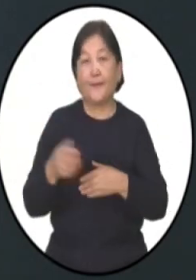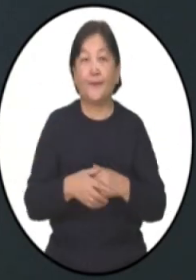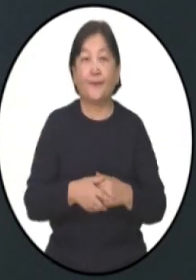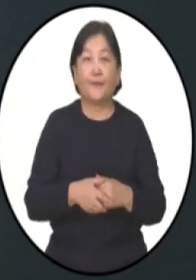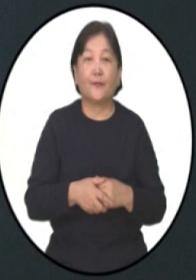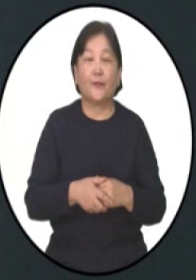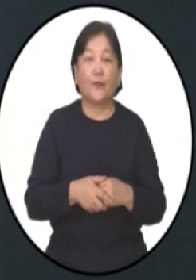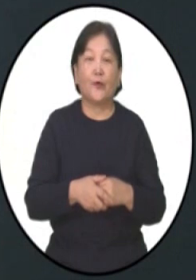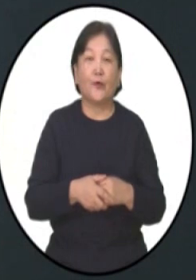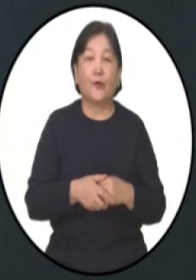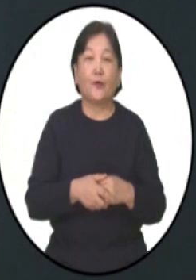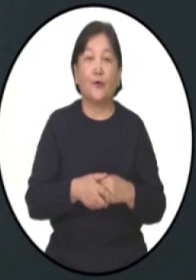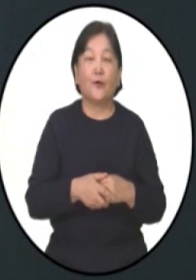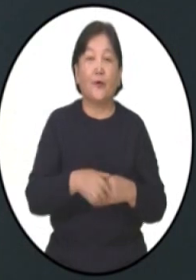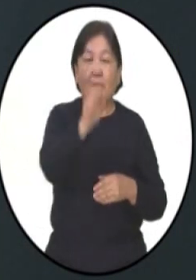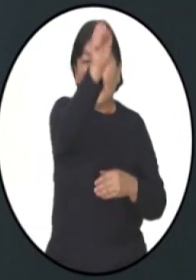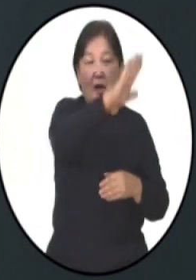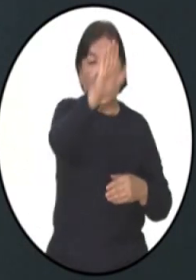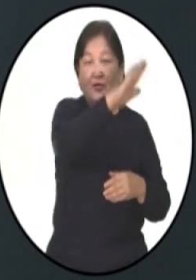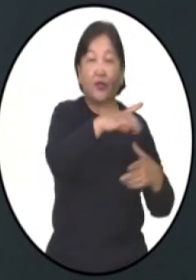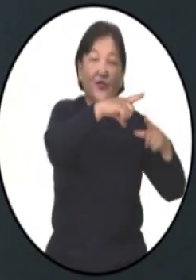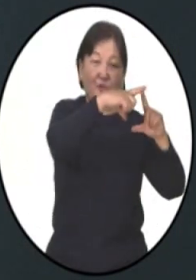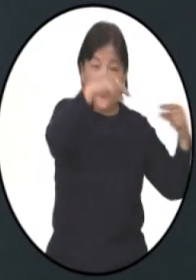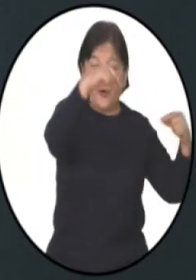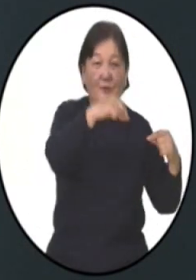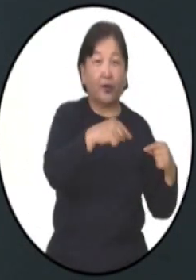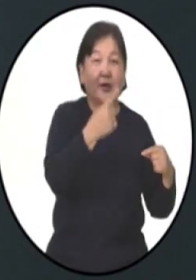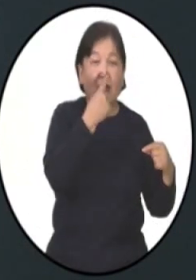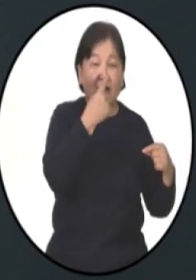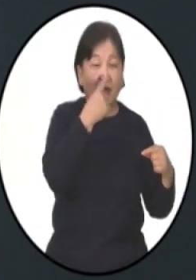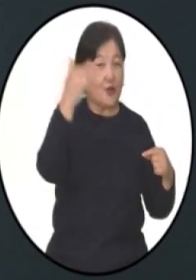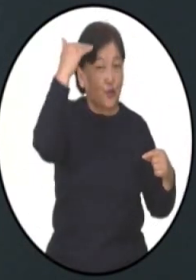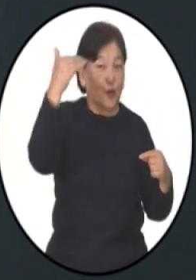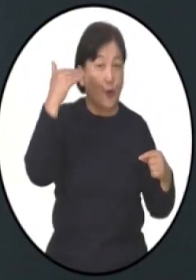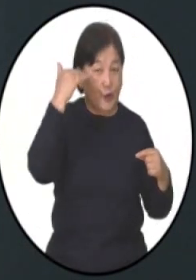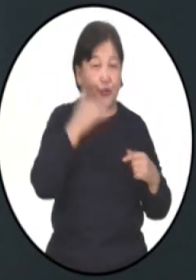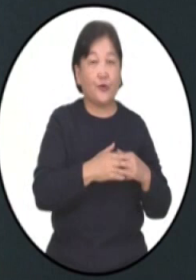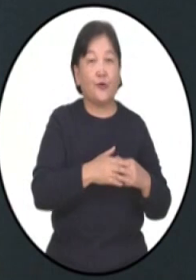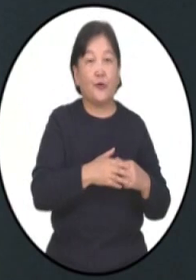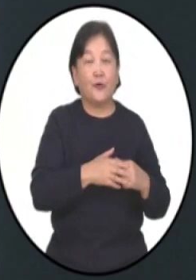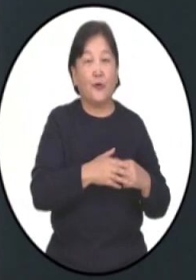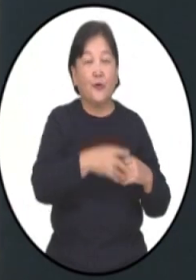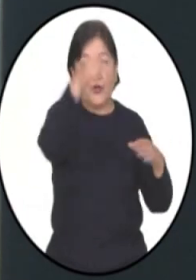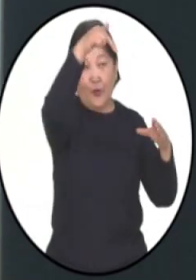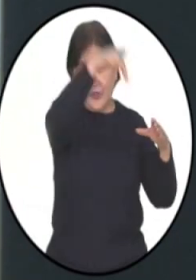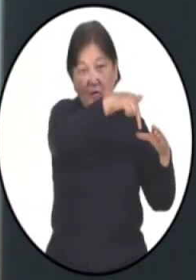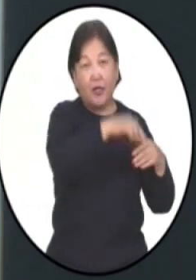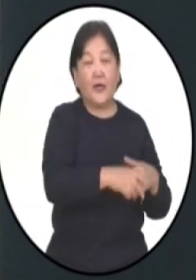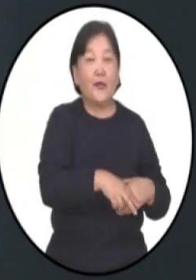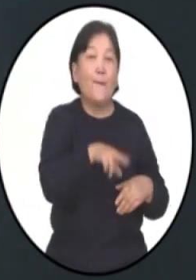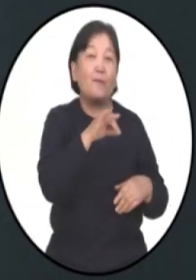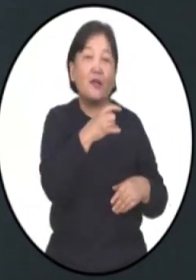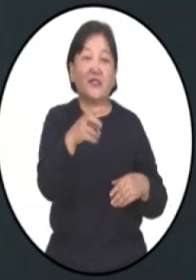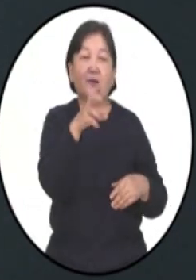За зөөвнөд Азиас бол Япон, Хятад, Солонгос. За түүний урагшаа эргээд Персийн